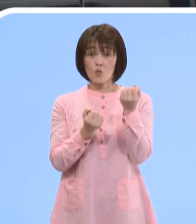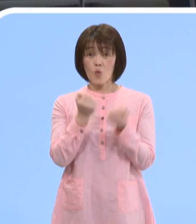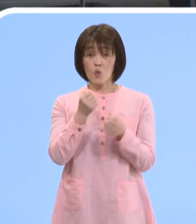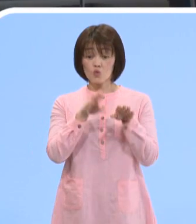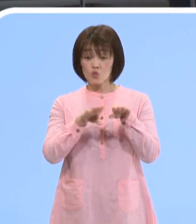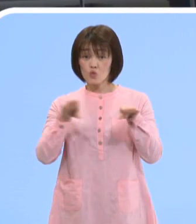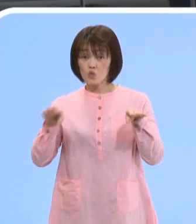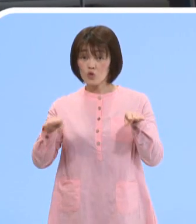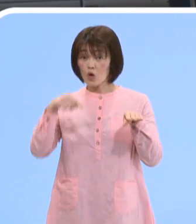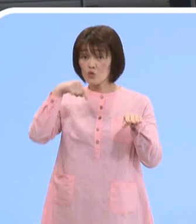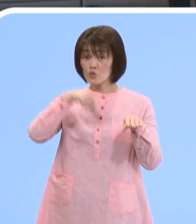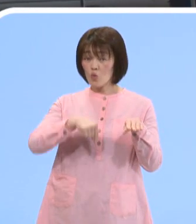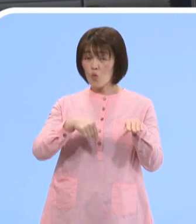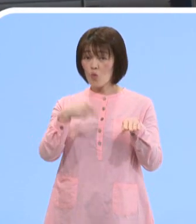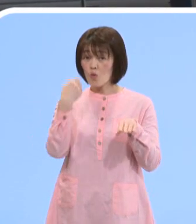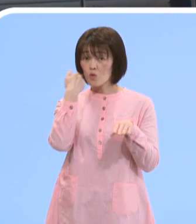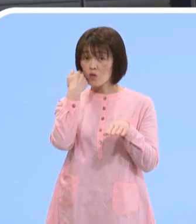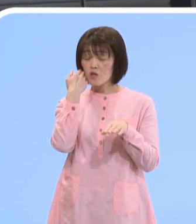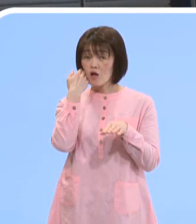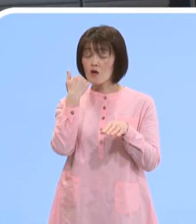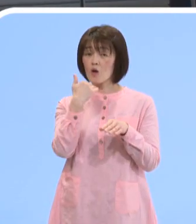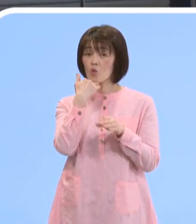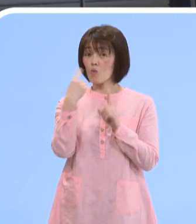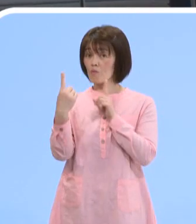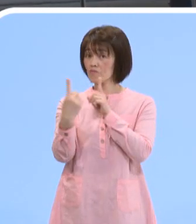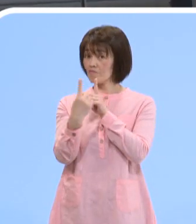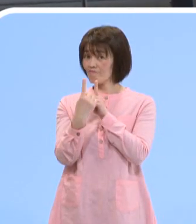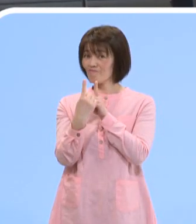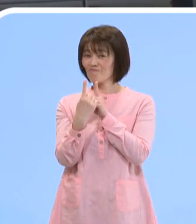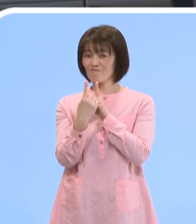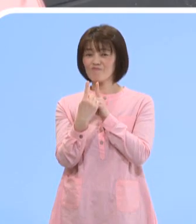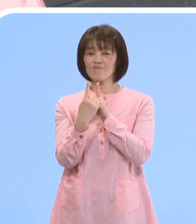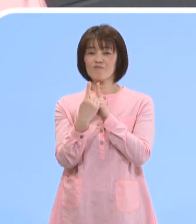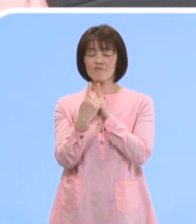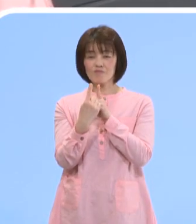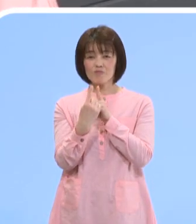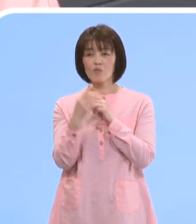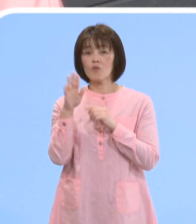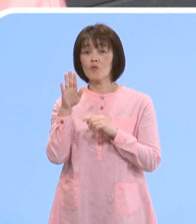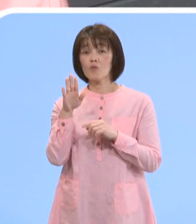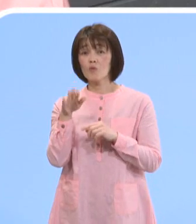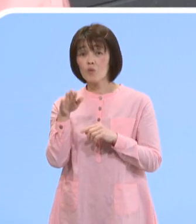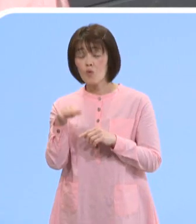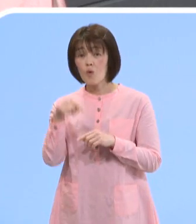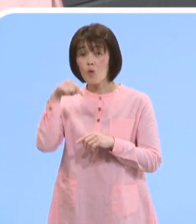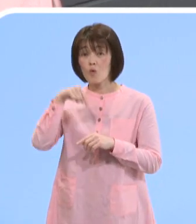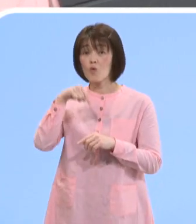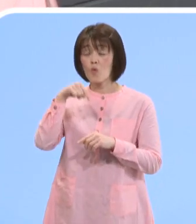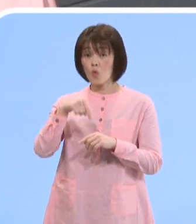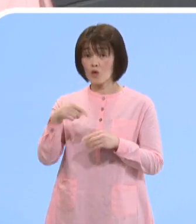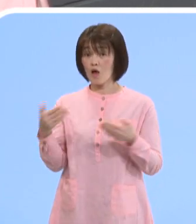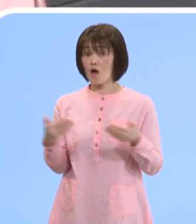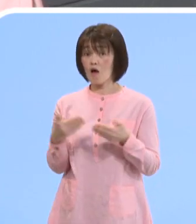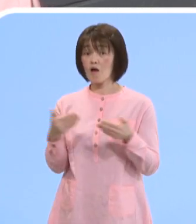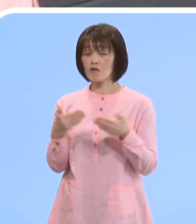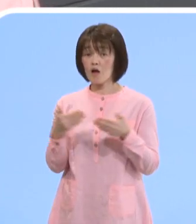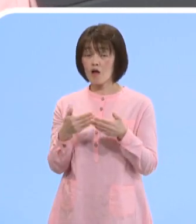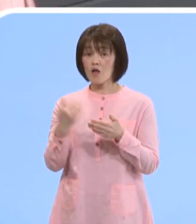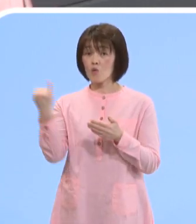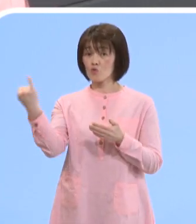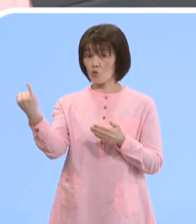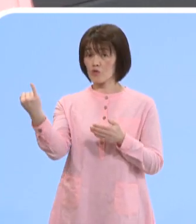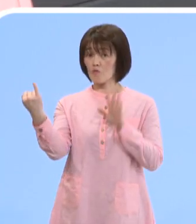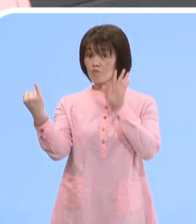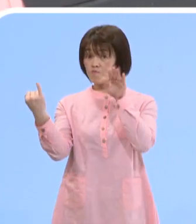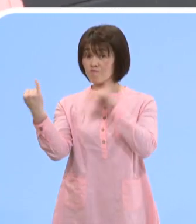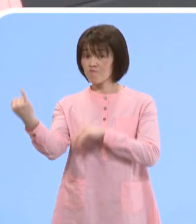その駐車場の一角で誰かと待ち合わせのようです。 実はこちらのイオンモールで働いてらっしゃる女